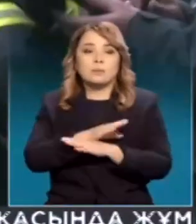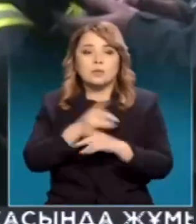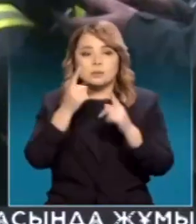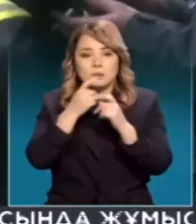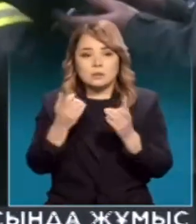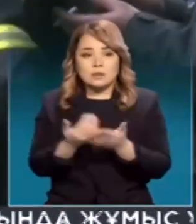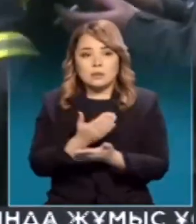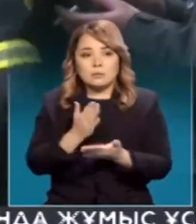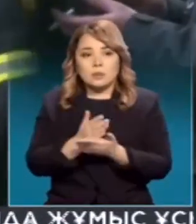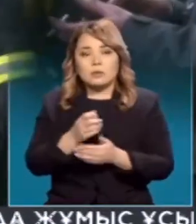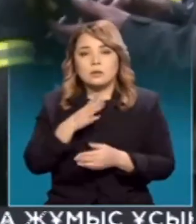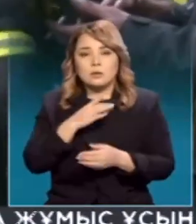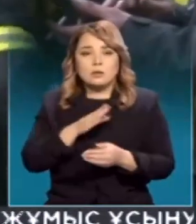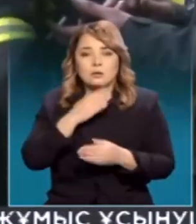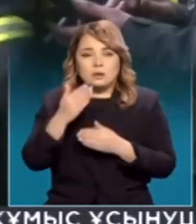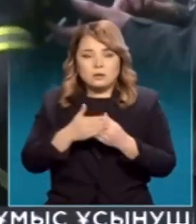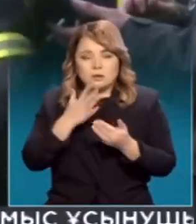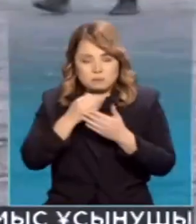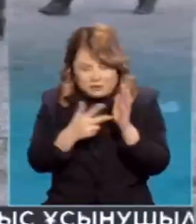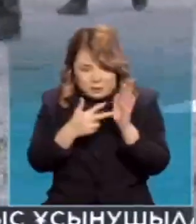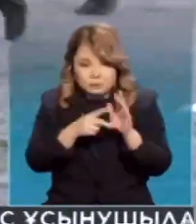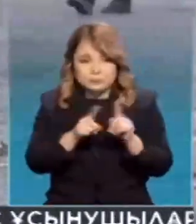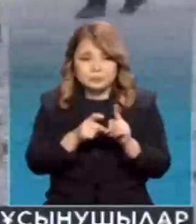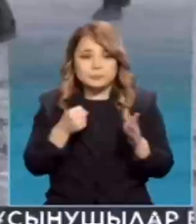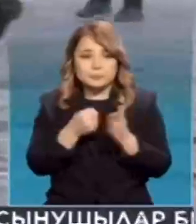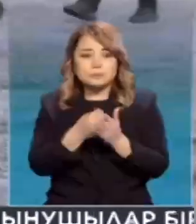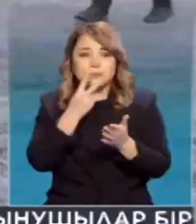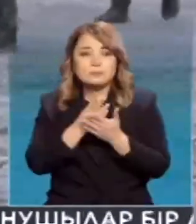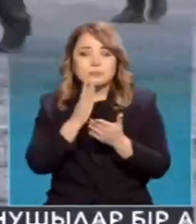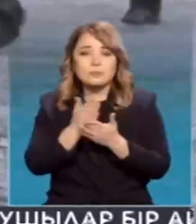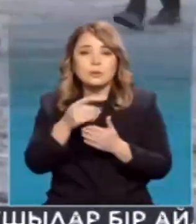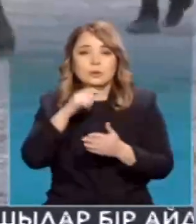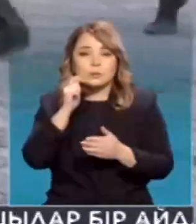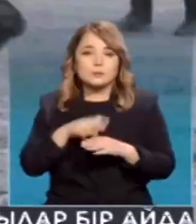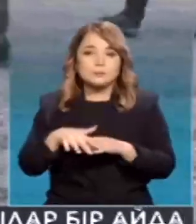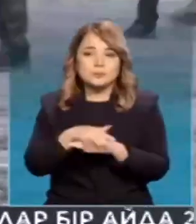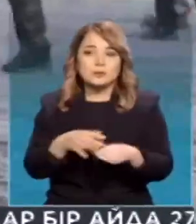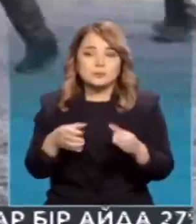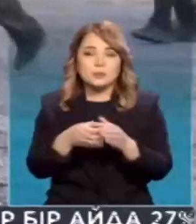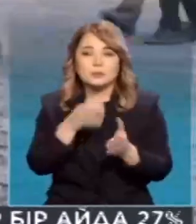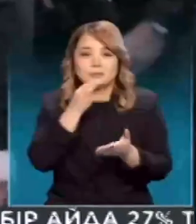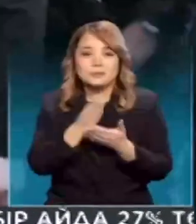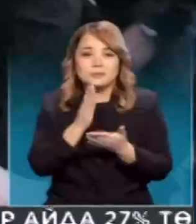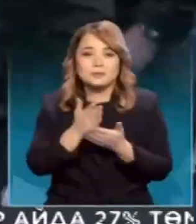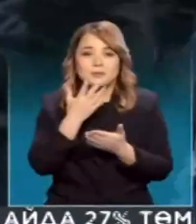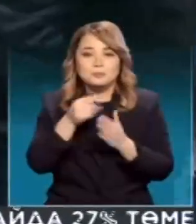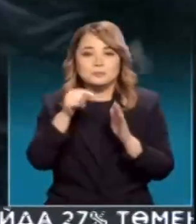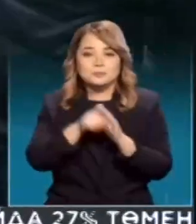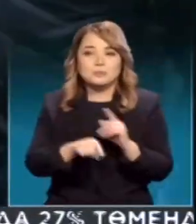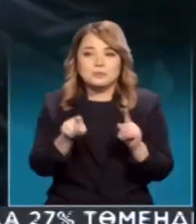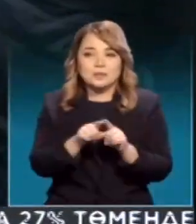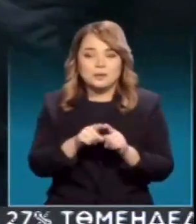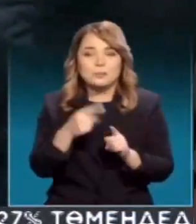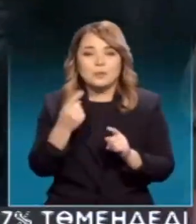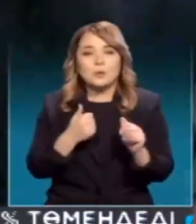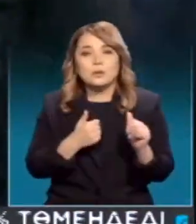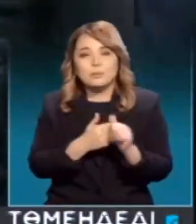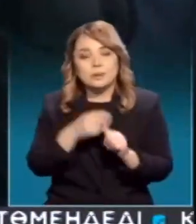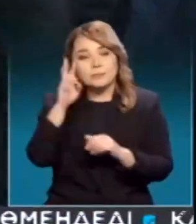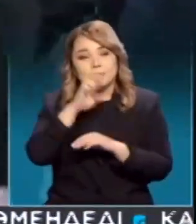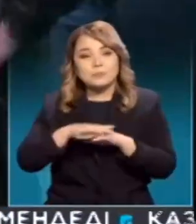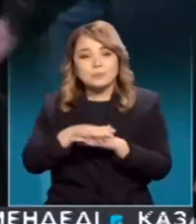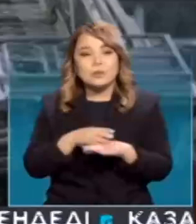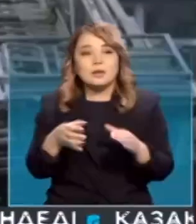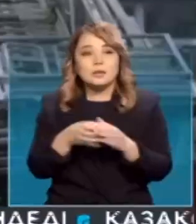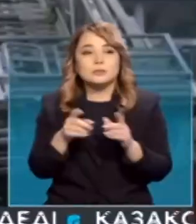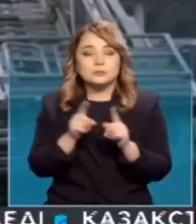еді. Жергілікті уақытпен таңғы 8-де шамасында құлаған тікұшақта Украина ішкі істер министрі Денис Монастырский, оның бірінші орынбасары және мемлекеттік